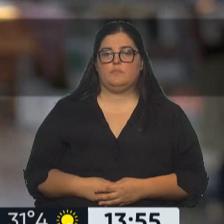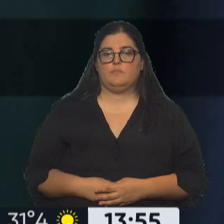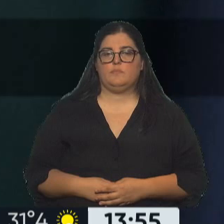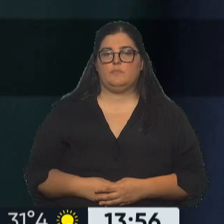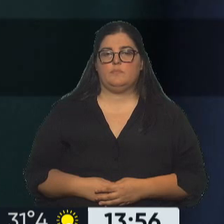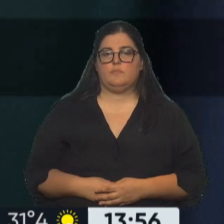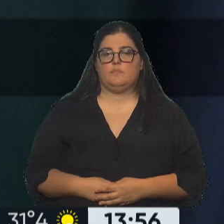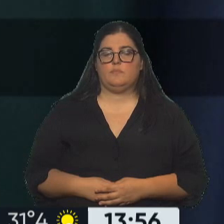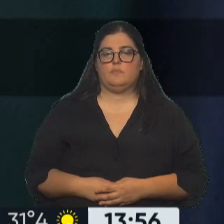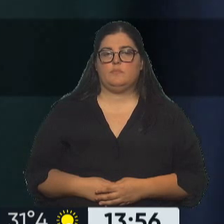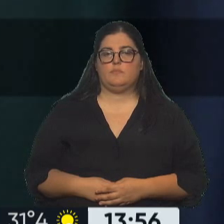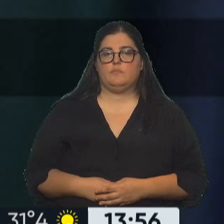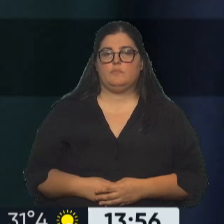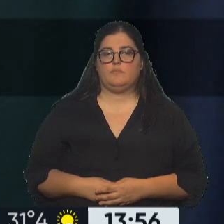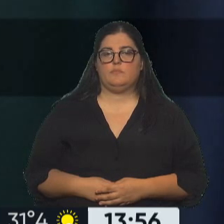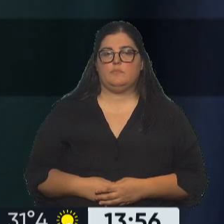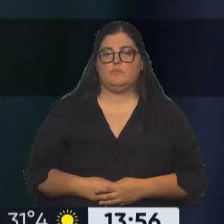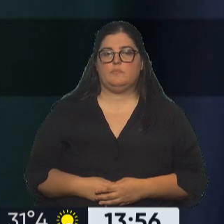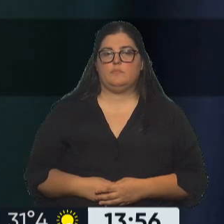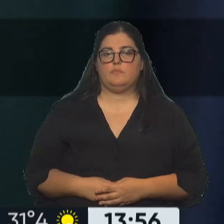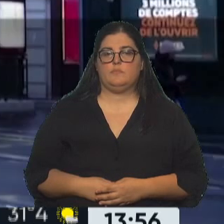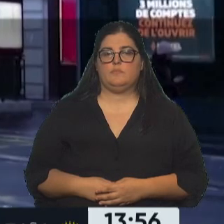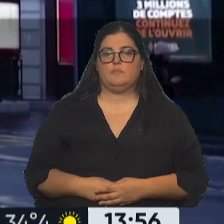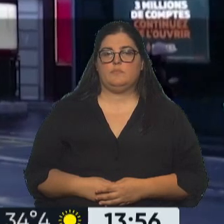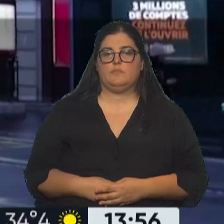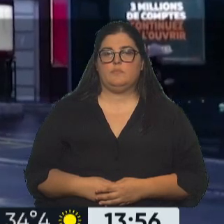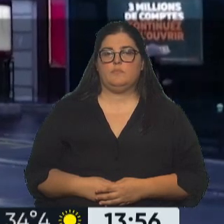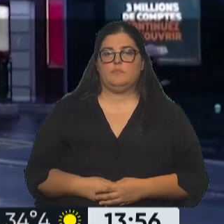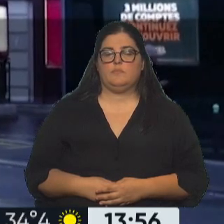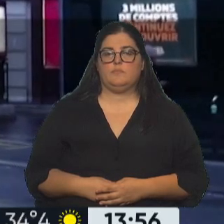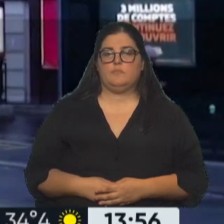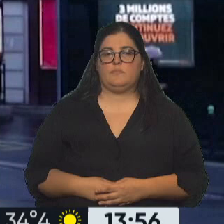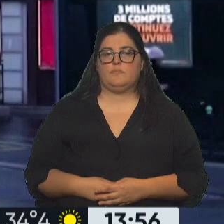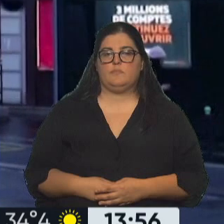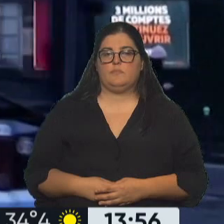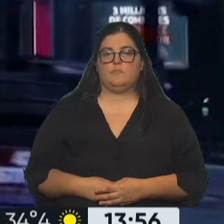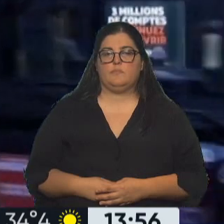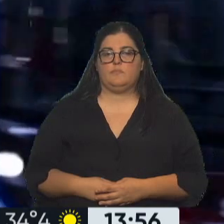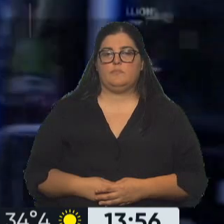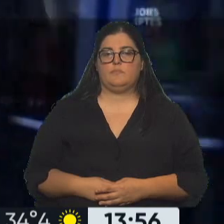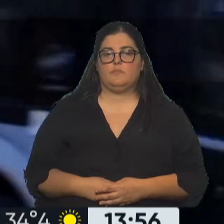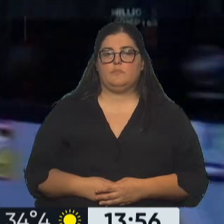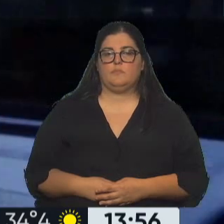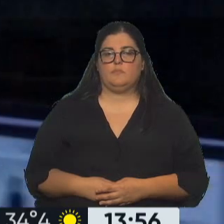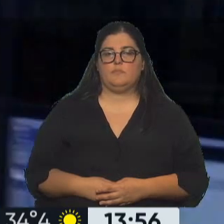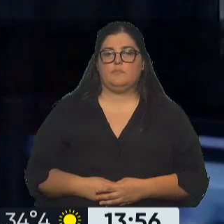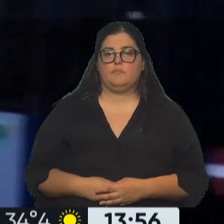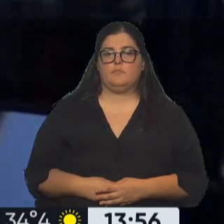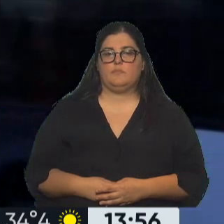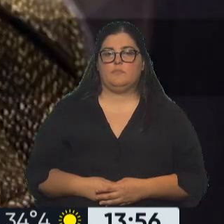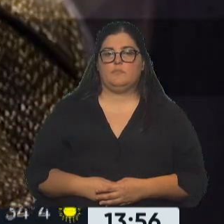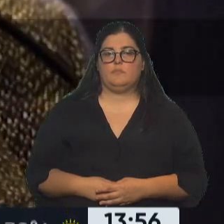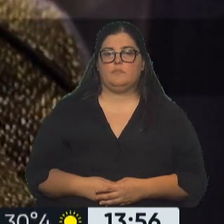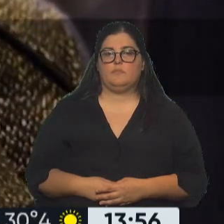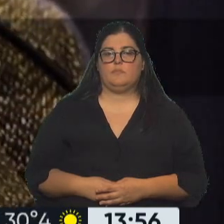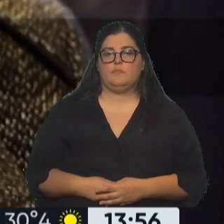trouve ça c'est vraiment dingue en fait d'aller aussi loin en fait, je trouve. D'accord avec la réforme des retraites. Moi